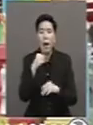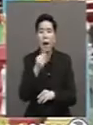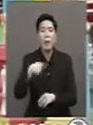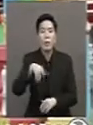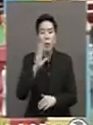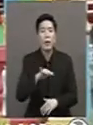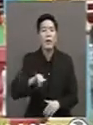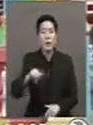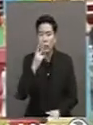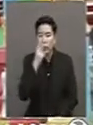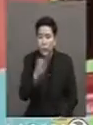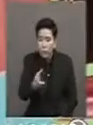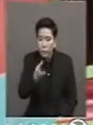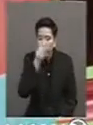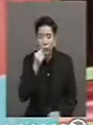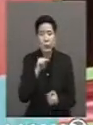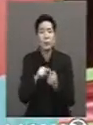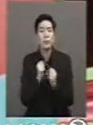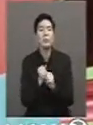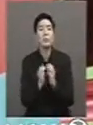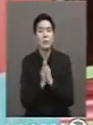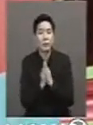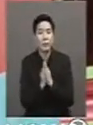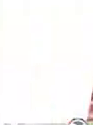ต่อญาติโยมที่เข้ามาทำบุญด้วยค่ะ